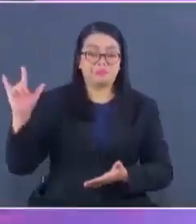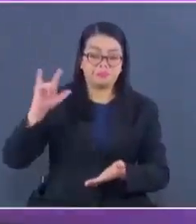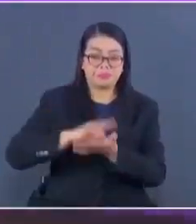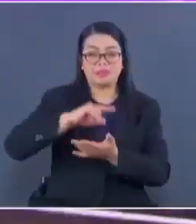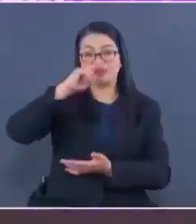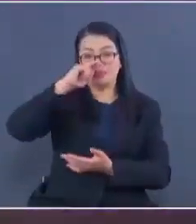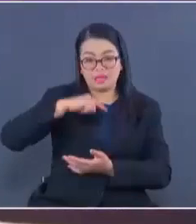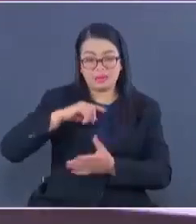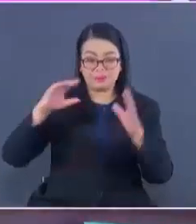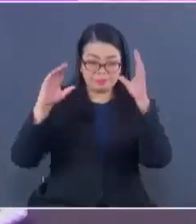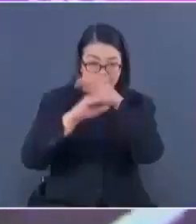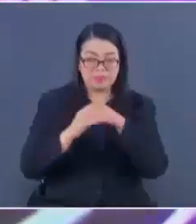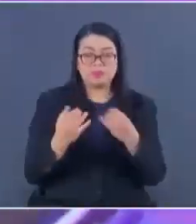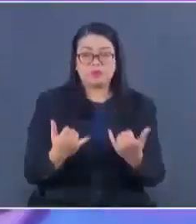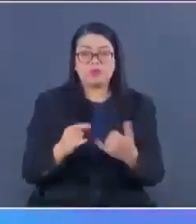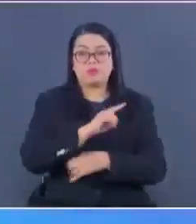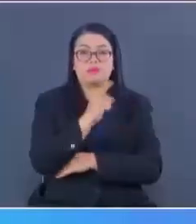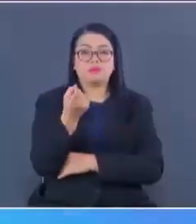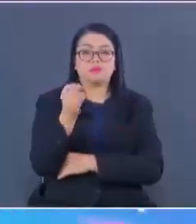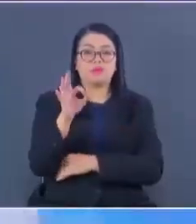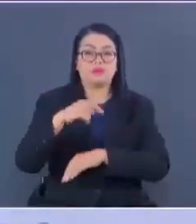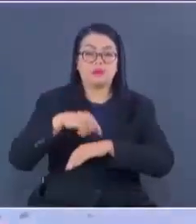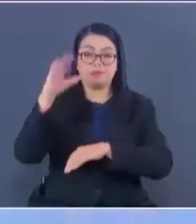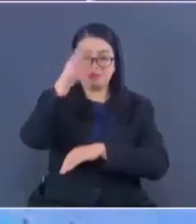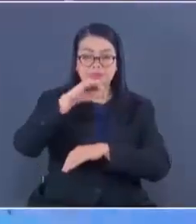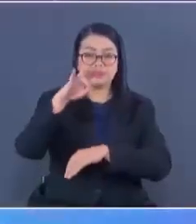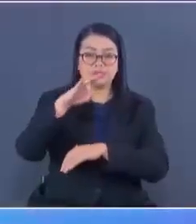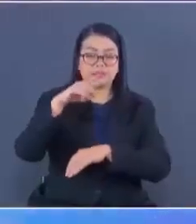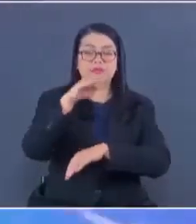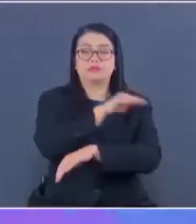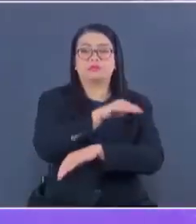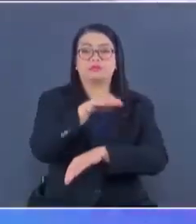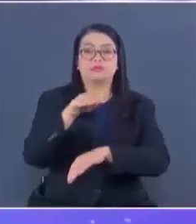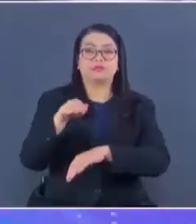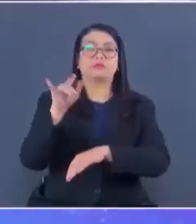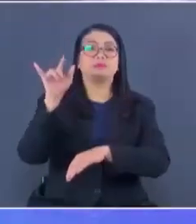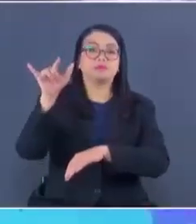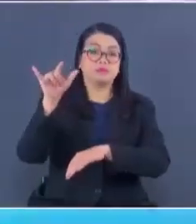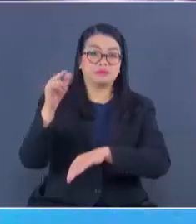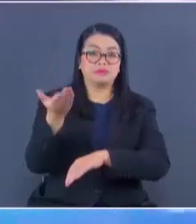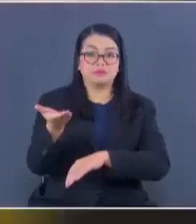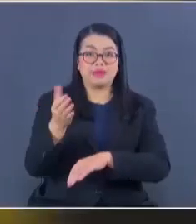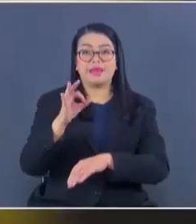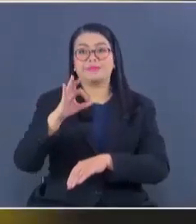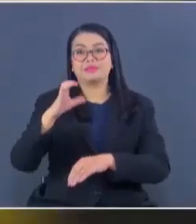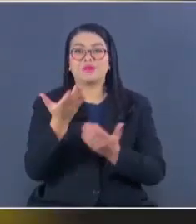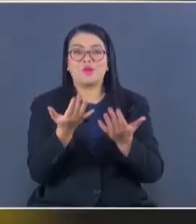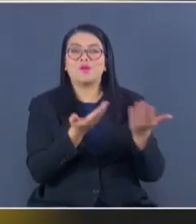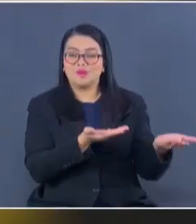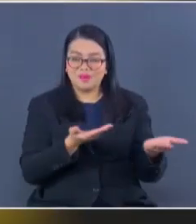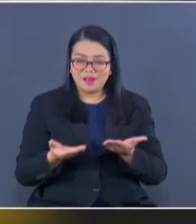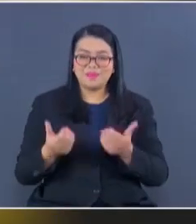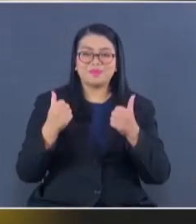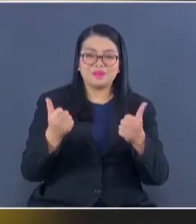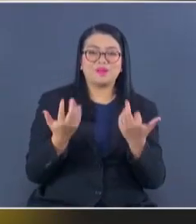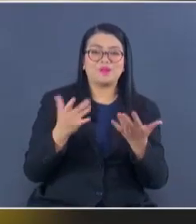เทศไทยในช่วงค่ำวันนี้ 19:05 นที่สนามบินสุวรรณภูมินะครับแฟนๆก็สามารถไปรอรับได้ครับที่สนาม